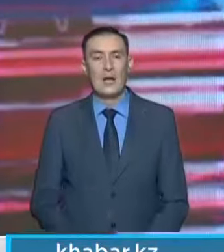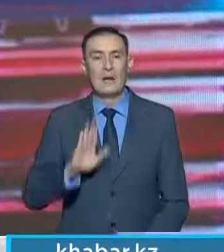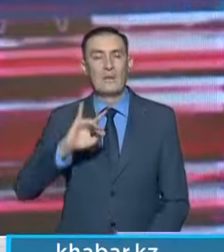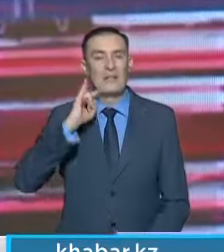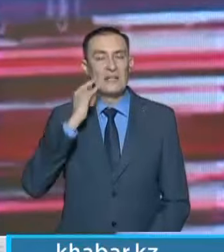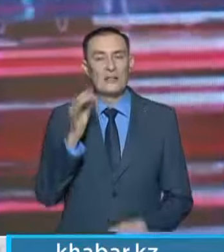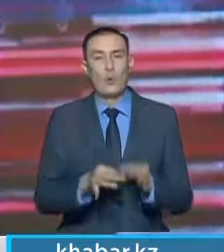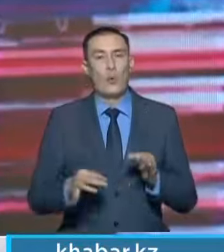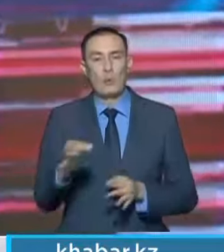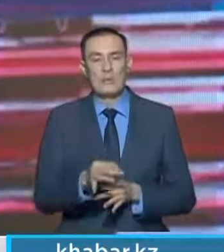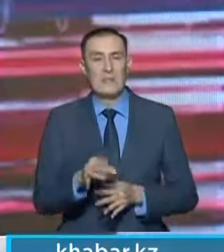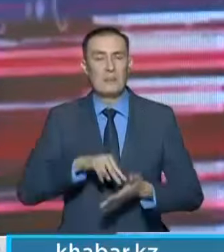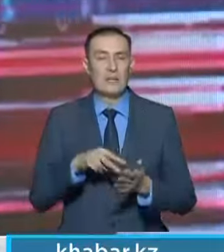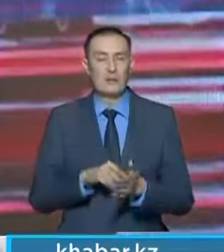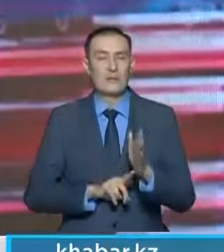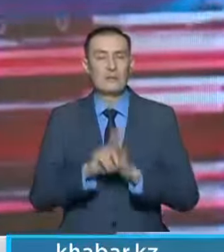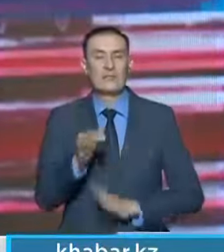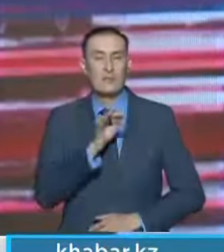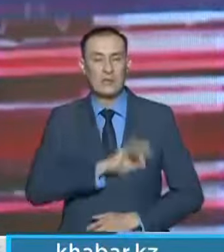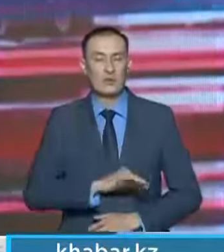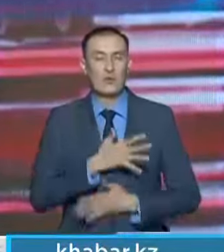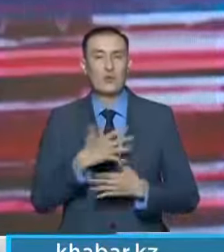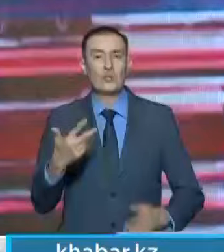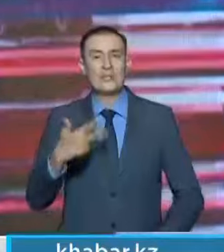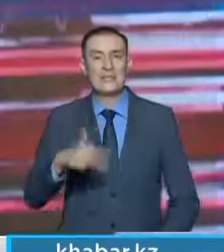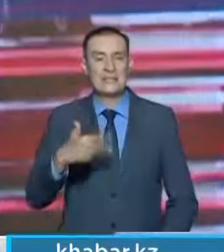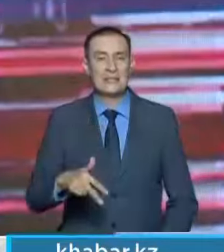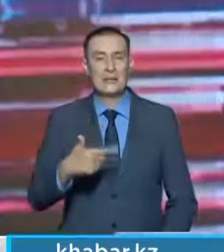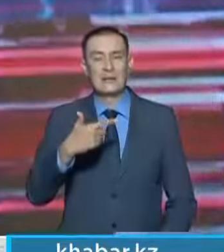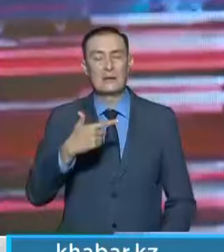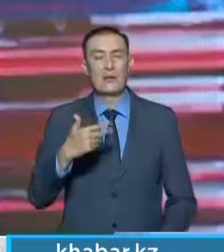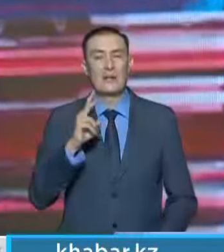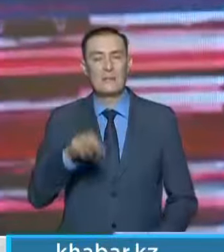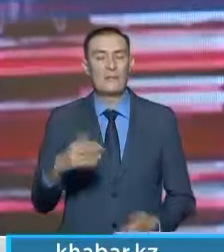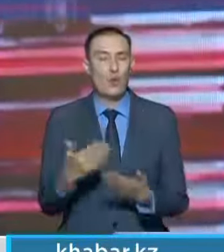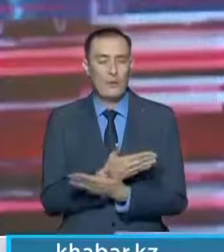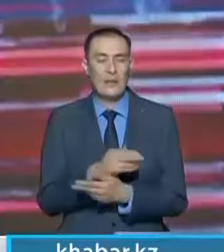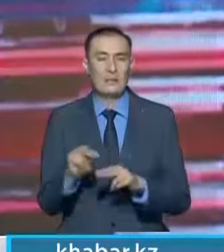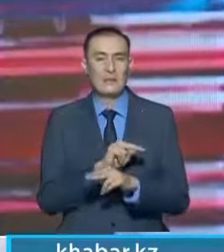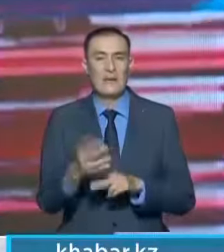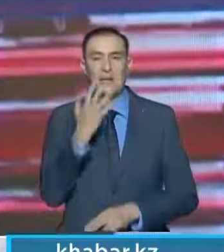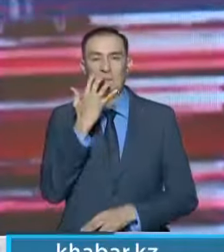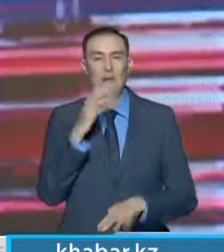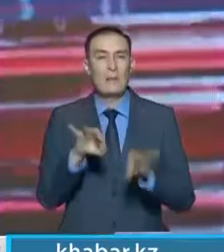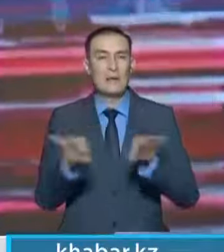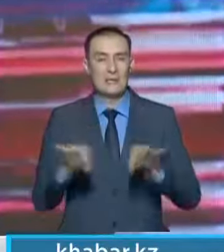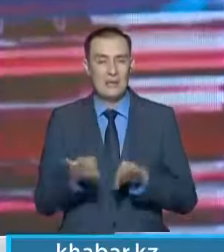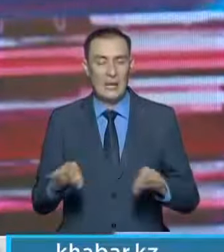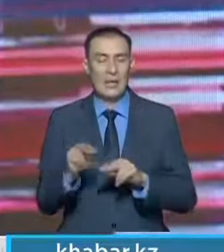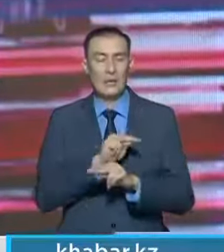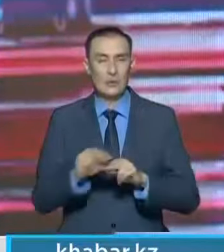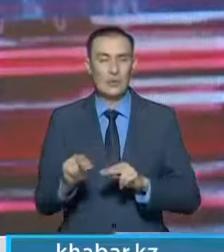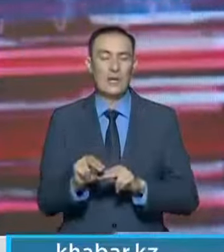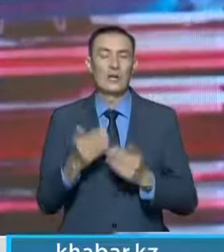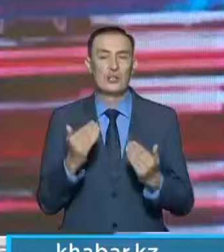Павлодарской области до конца года планируют ввести в эксплуатацию больше трех десятков километров новых и отремонтированных тепловых магистралей. Реконструкция